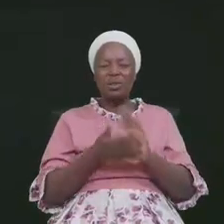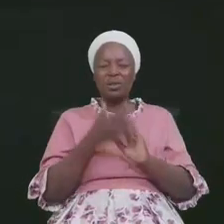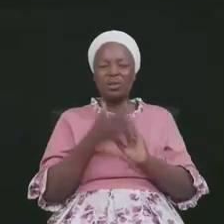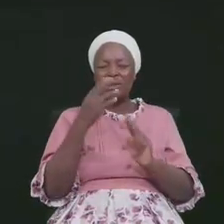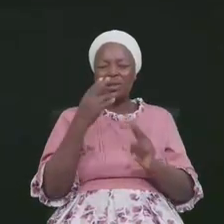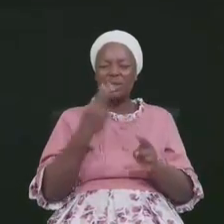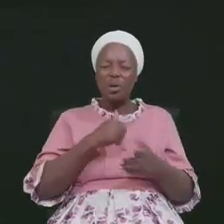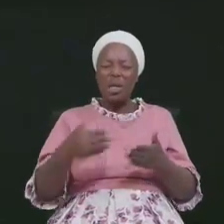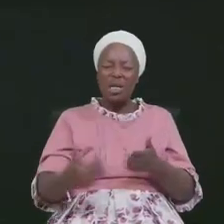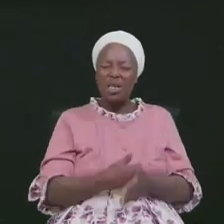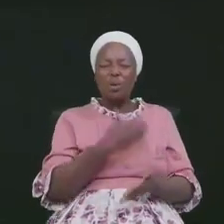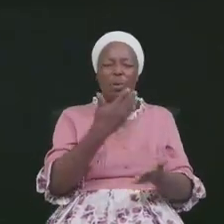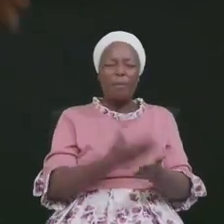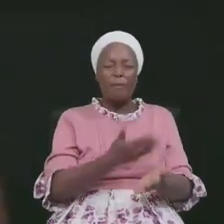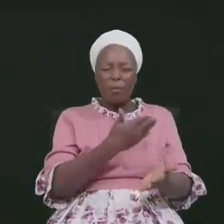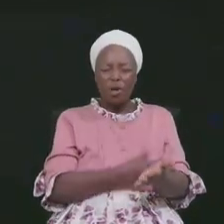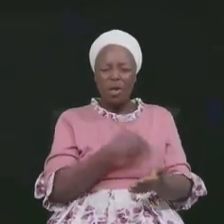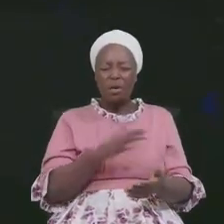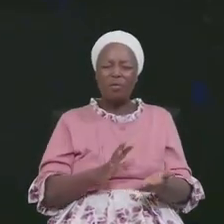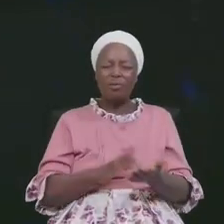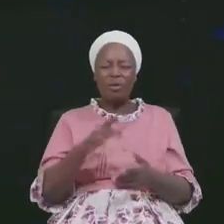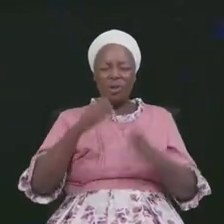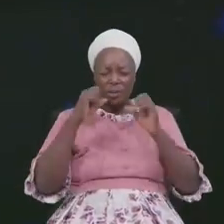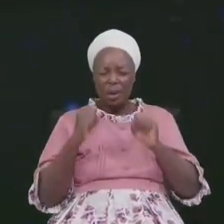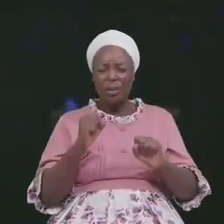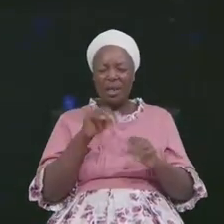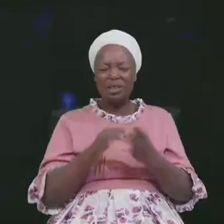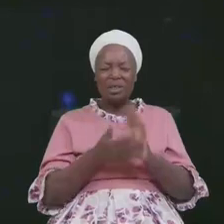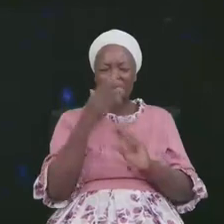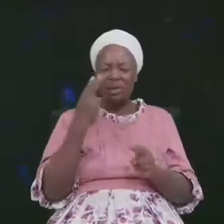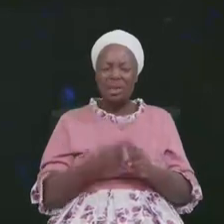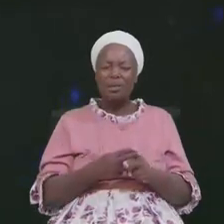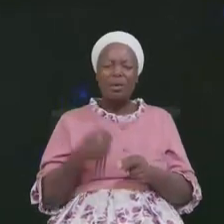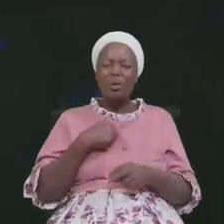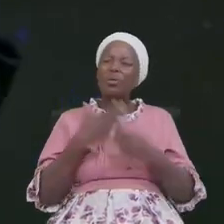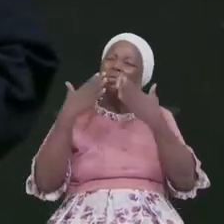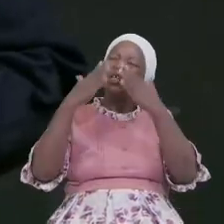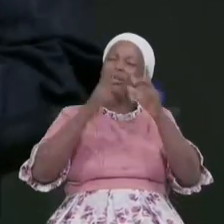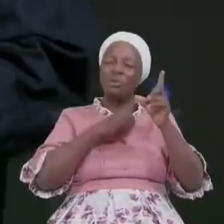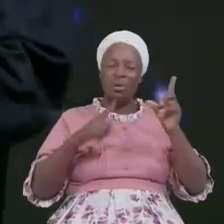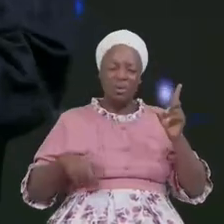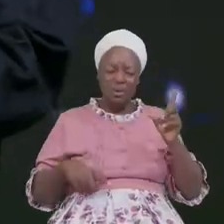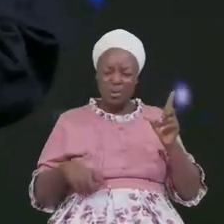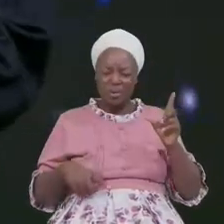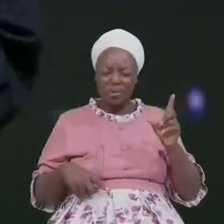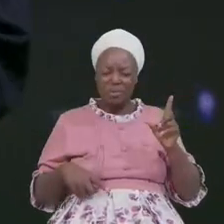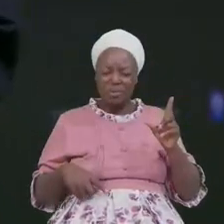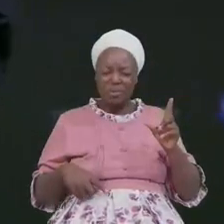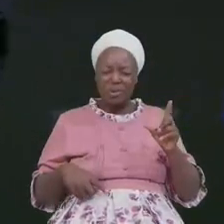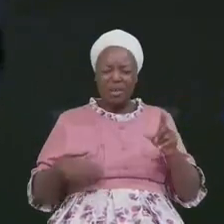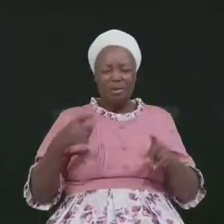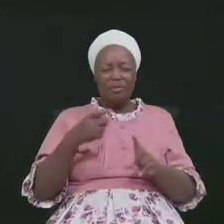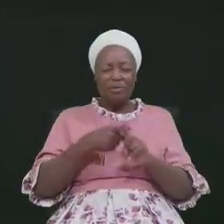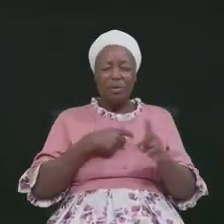pour une glorieuse puissance. Nous te remercions, Seigneur. À partir de ce